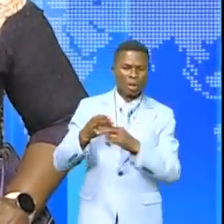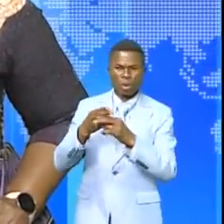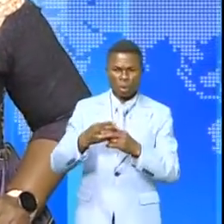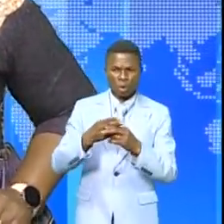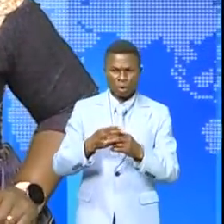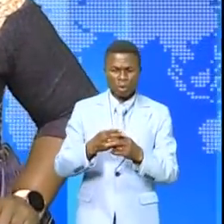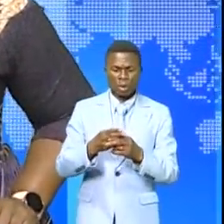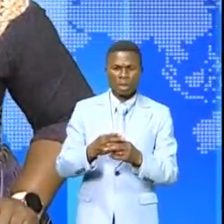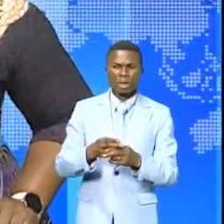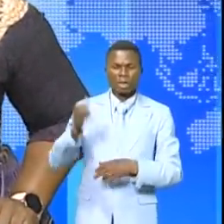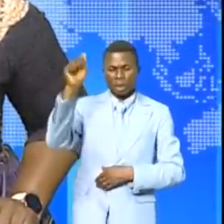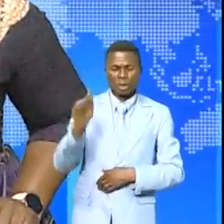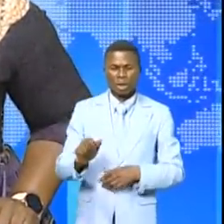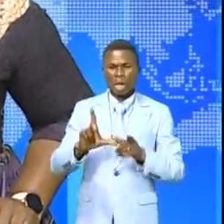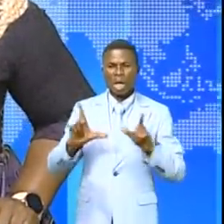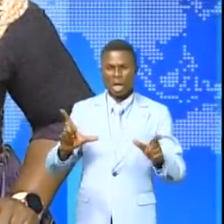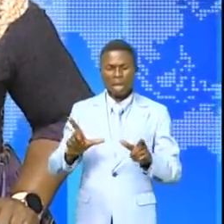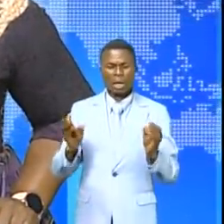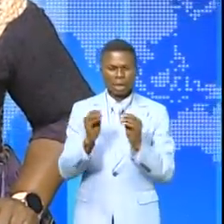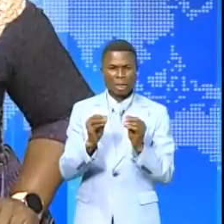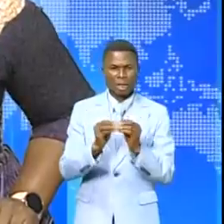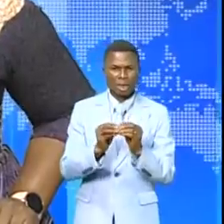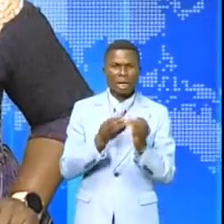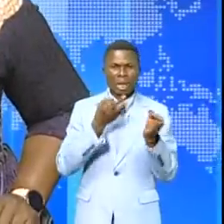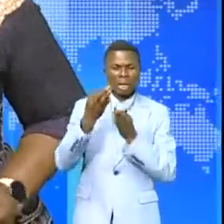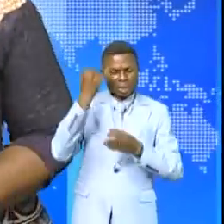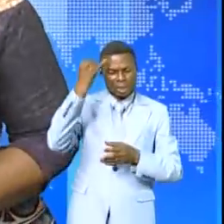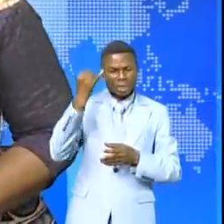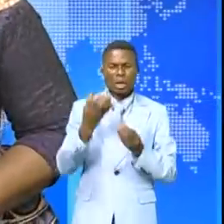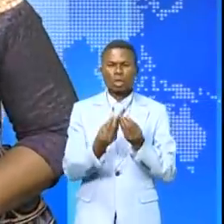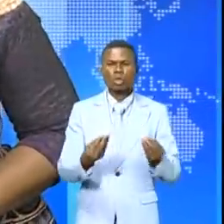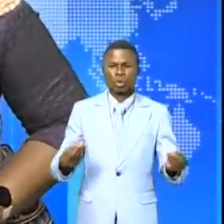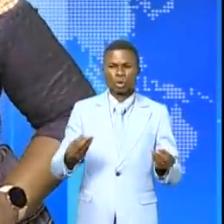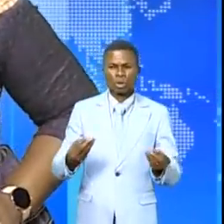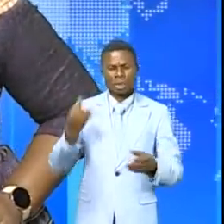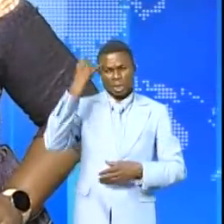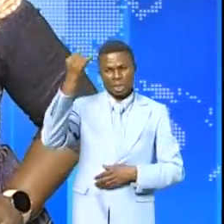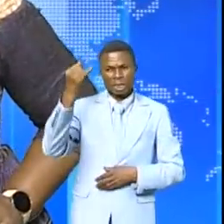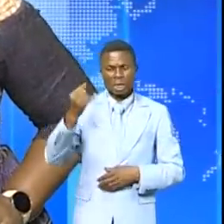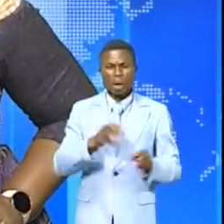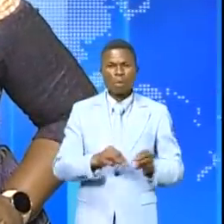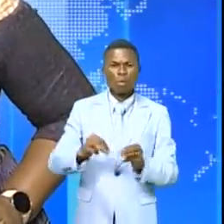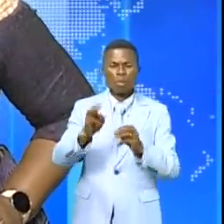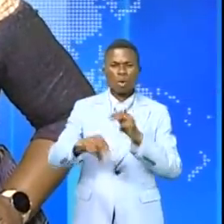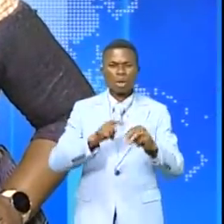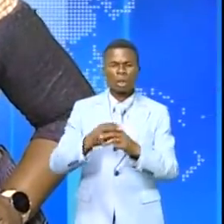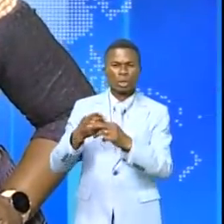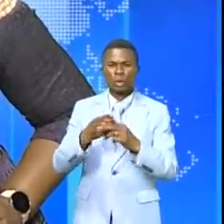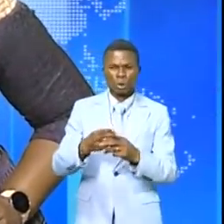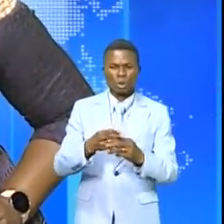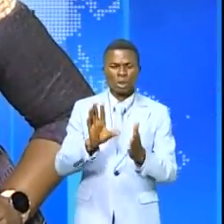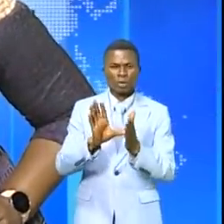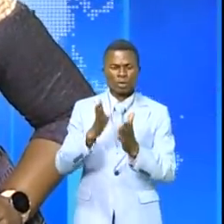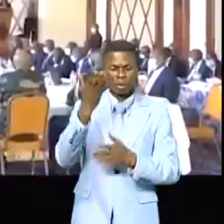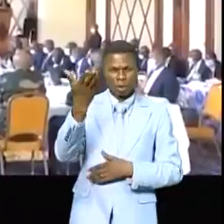de la sous-région de Grand Lac se sont réunis pour dégager les voies et moyens à l'initiative du mécanisme national de suivi. C'est un reportage de la